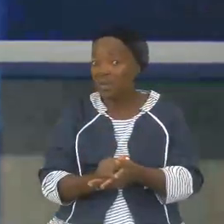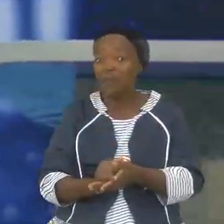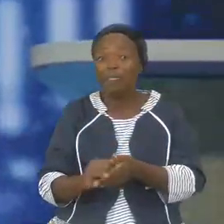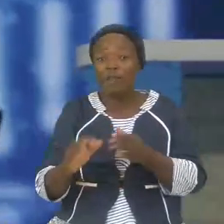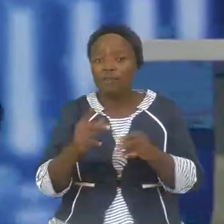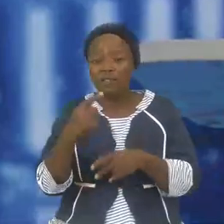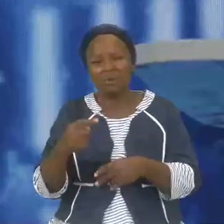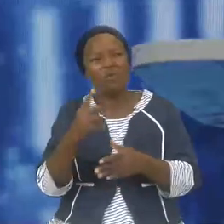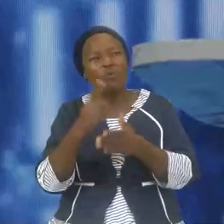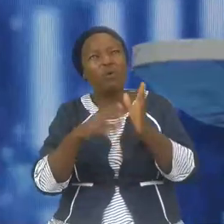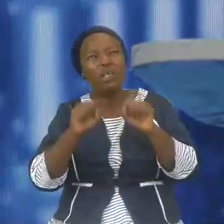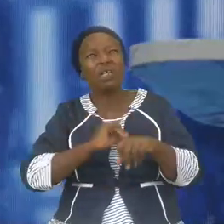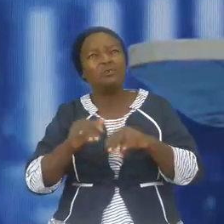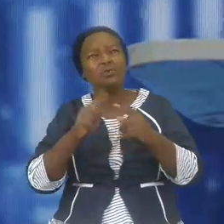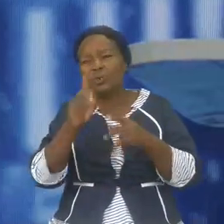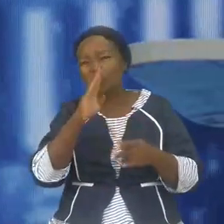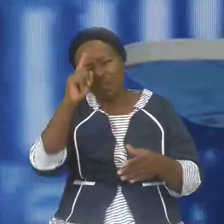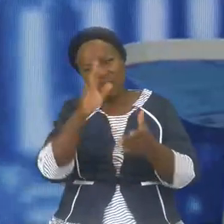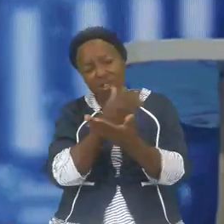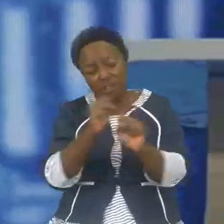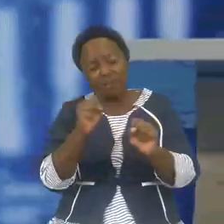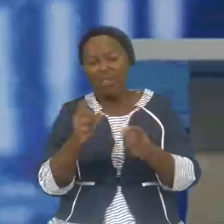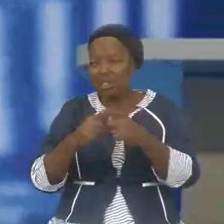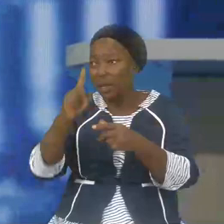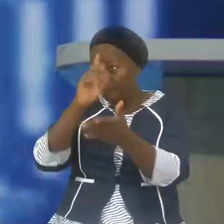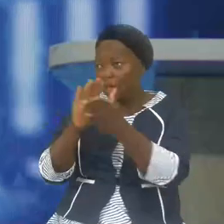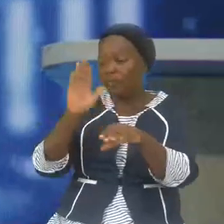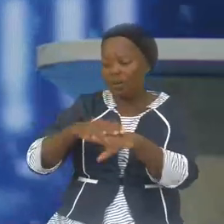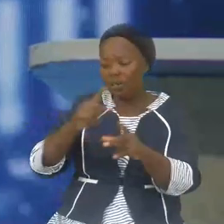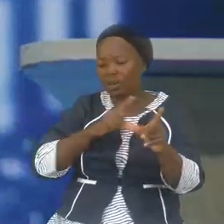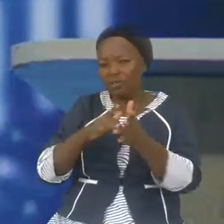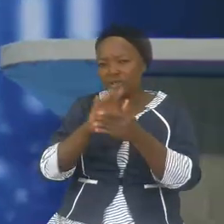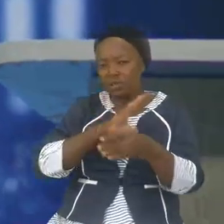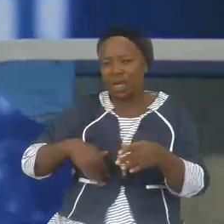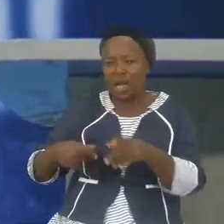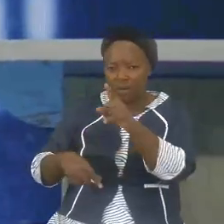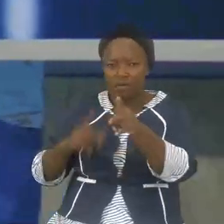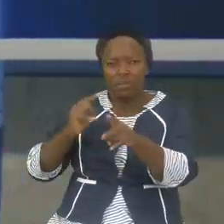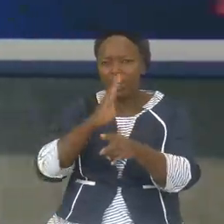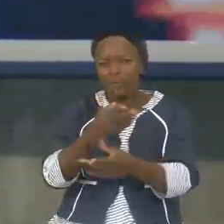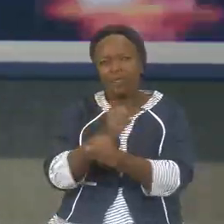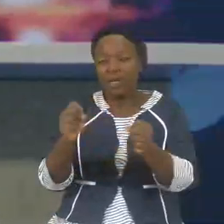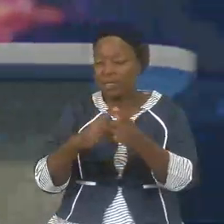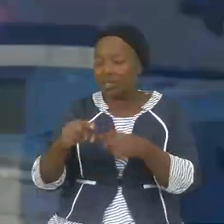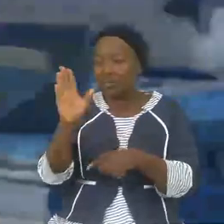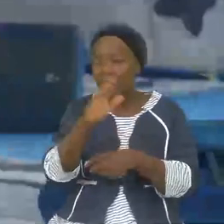Et ceux qui disent que dois-je faire pour être sauvé, crois au Seigneur Jésus-Christ et tu seras sauvé, toi et ta